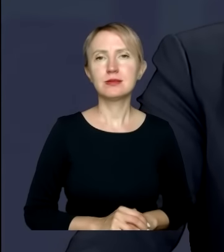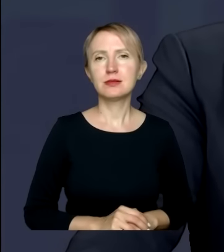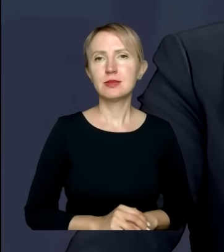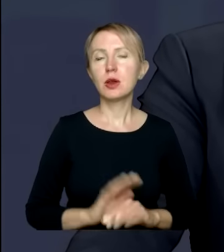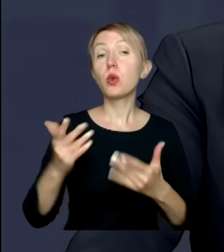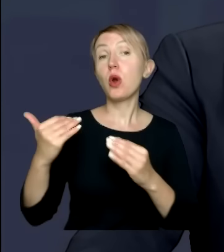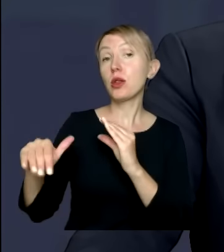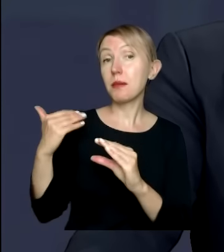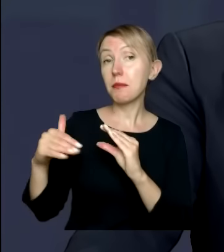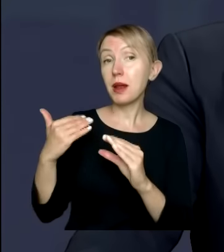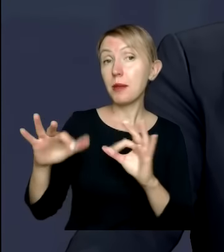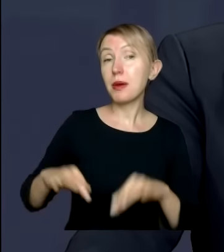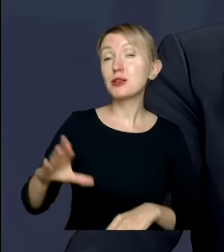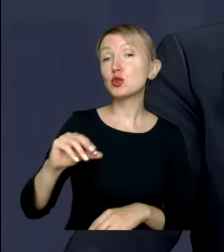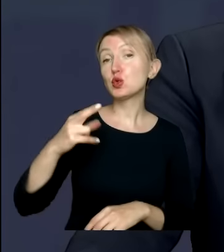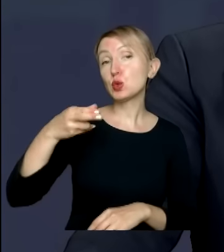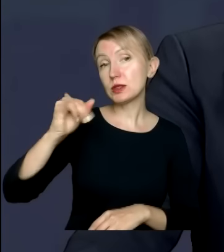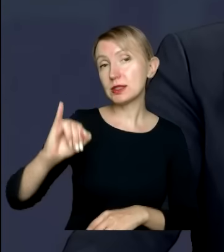pan